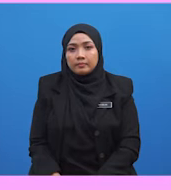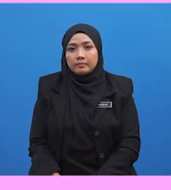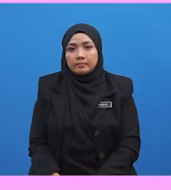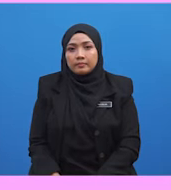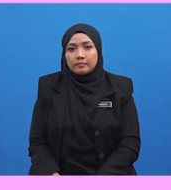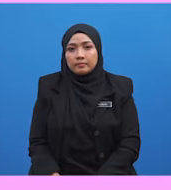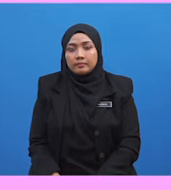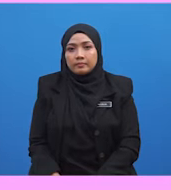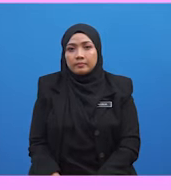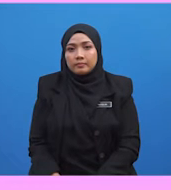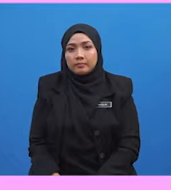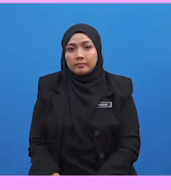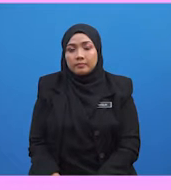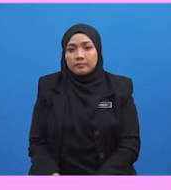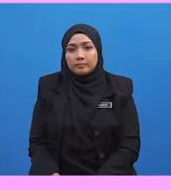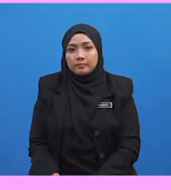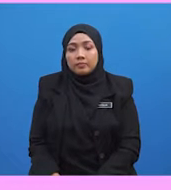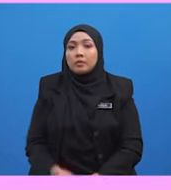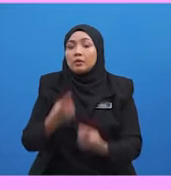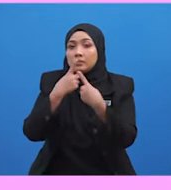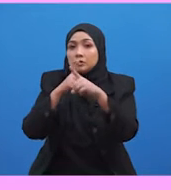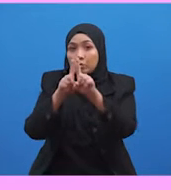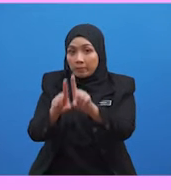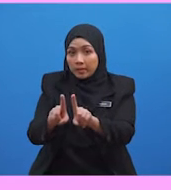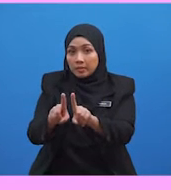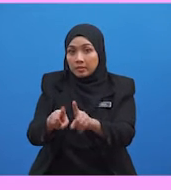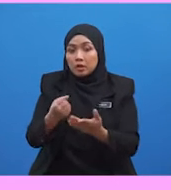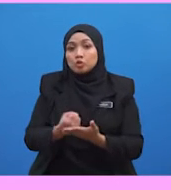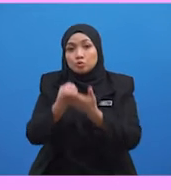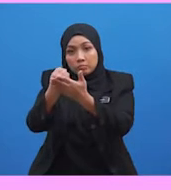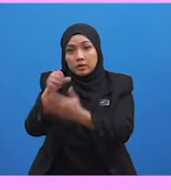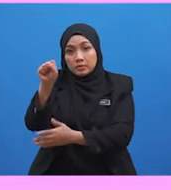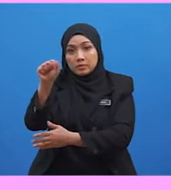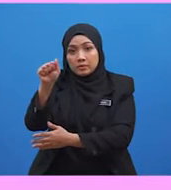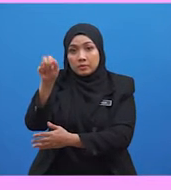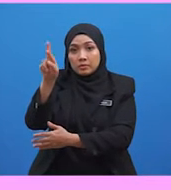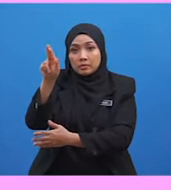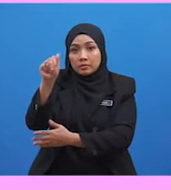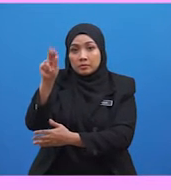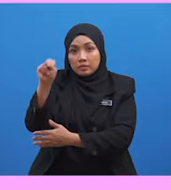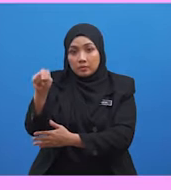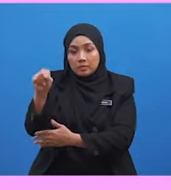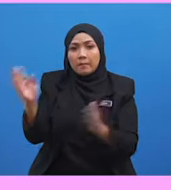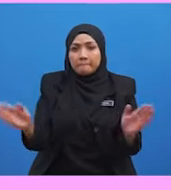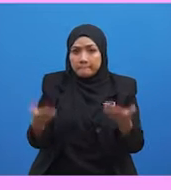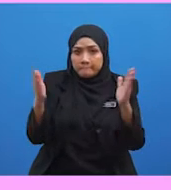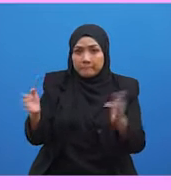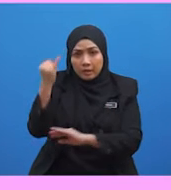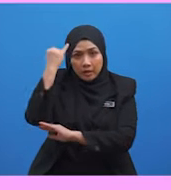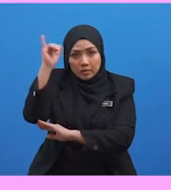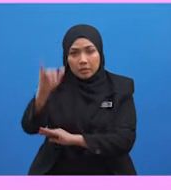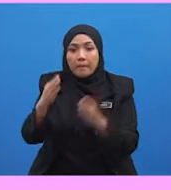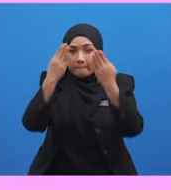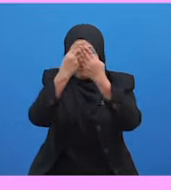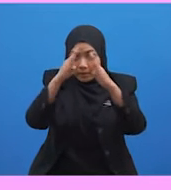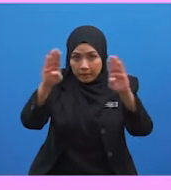Cadangan jawapan untuk fakta sumbang saran ialah menggalakkan idea yang bebas dan tiada